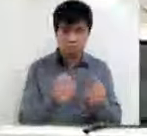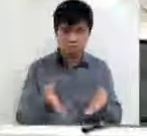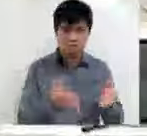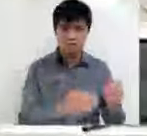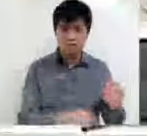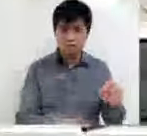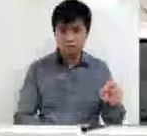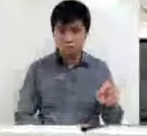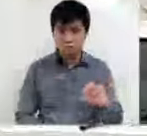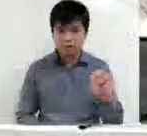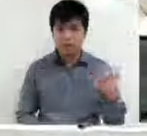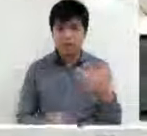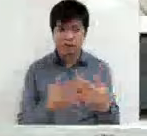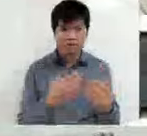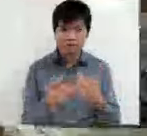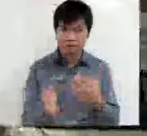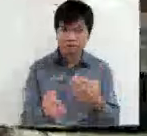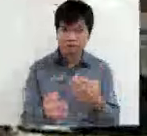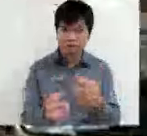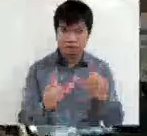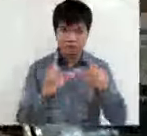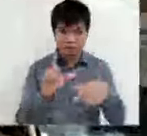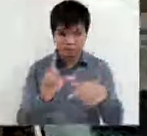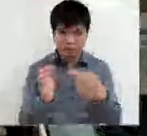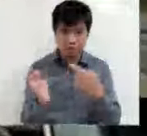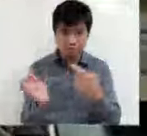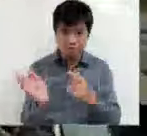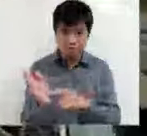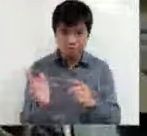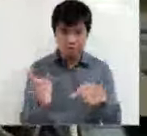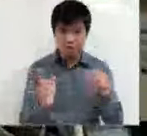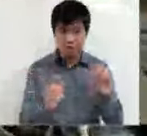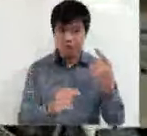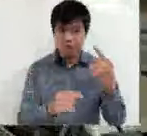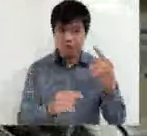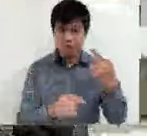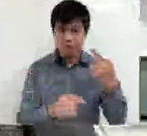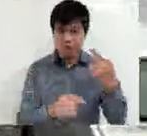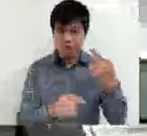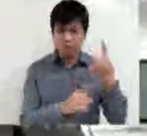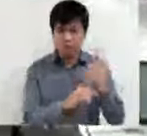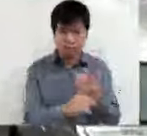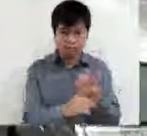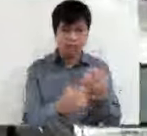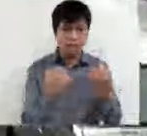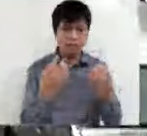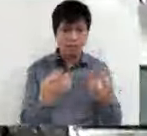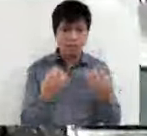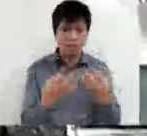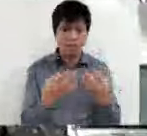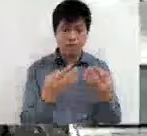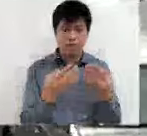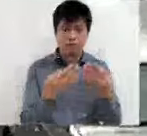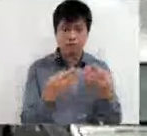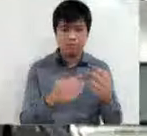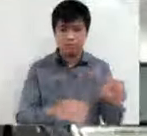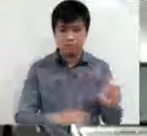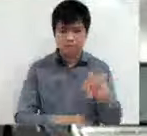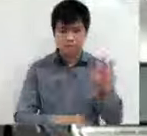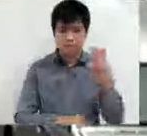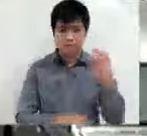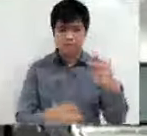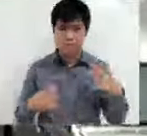ang kanilang rehistro. Para yan sa buong buwan ng Disyembre kung kailan marami mga biyahe para sa holidays. Magpapatuloy ang maigpit